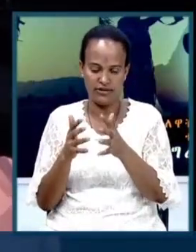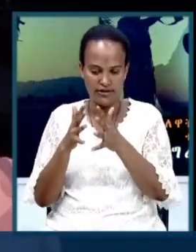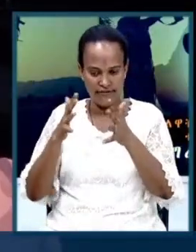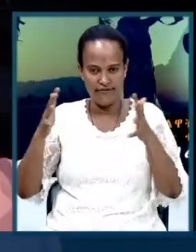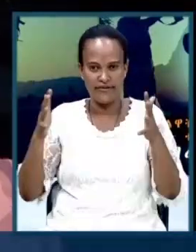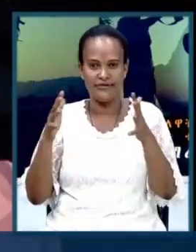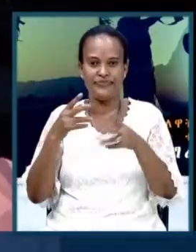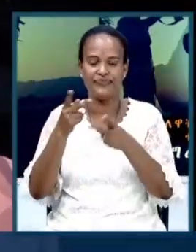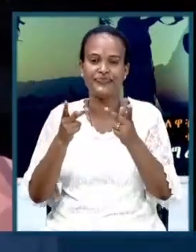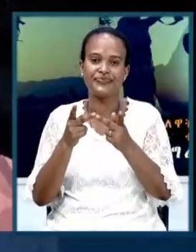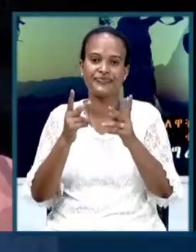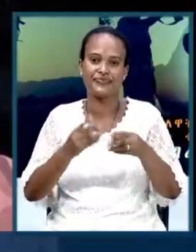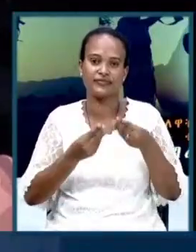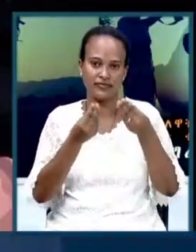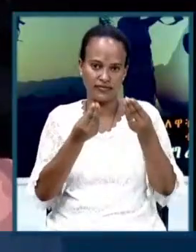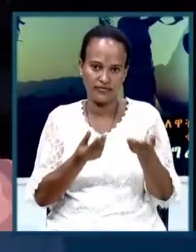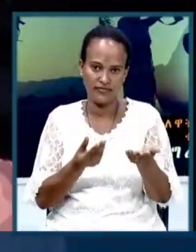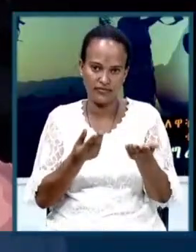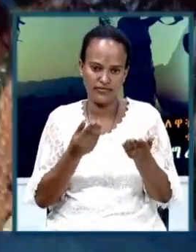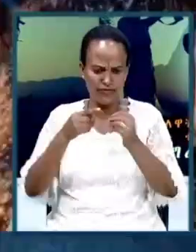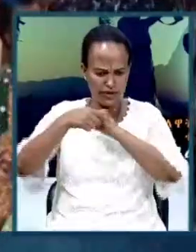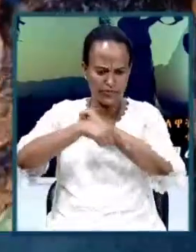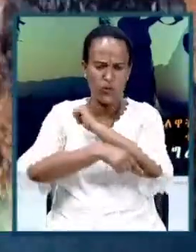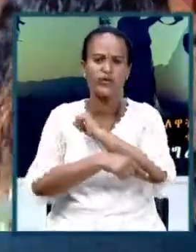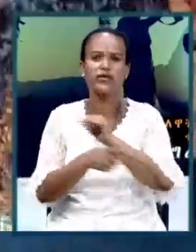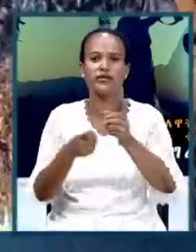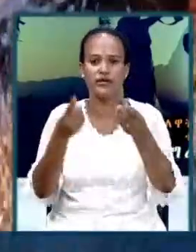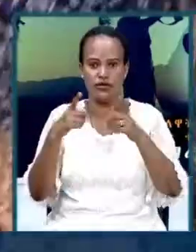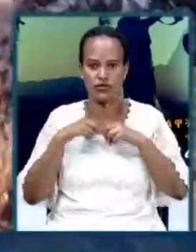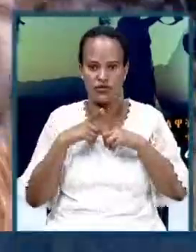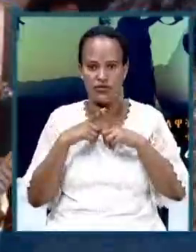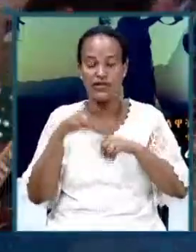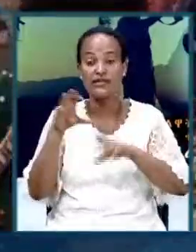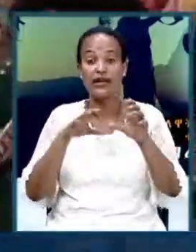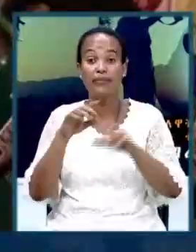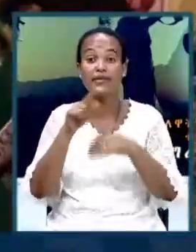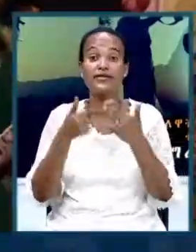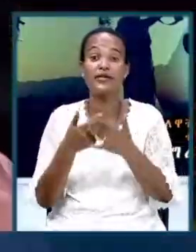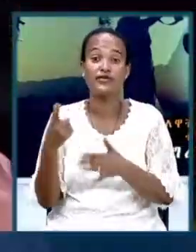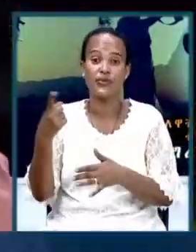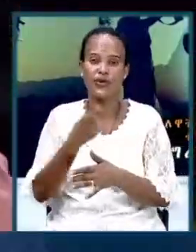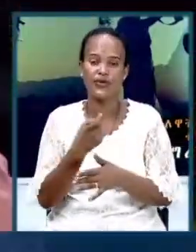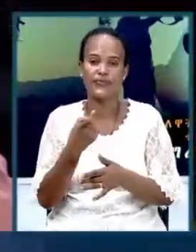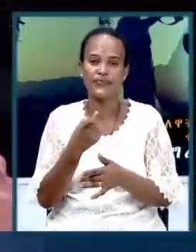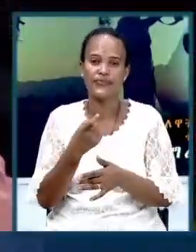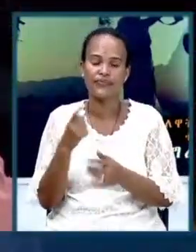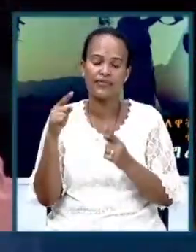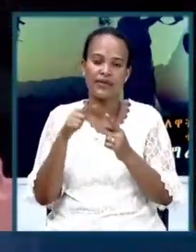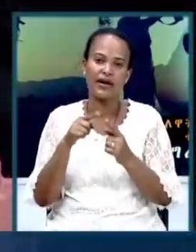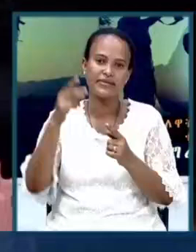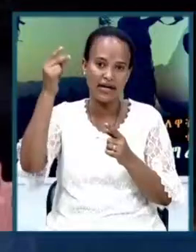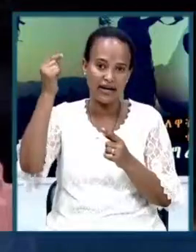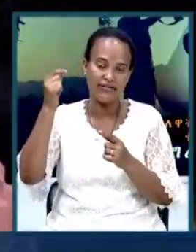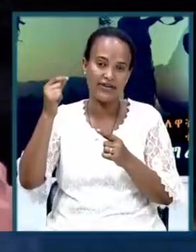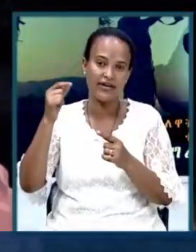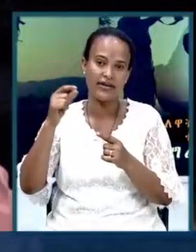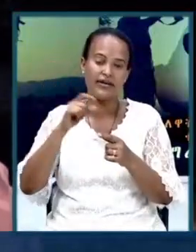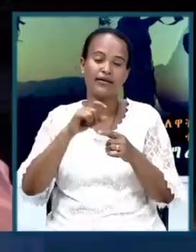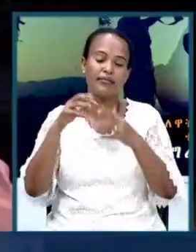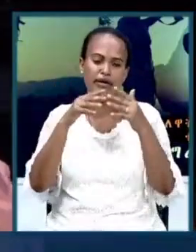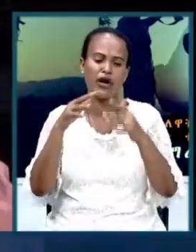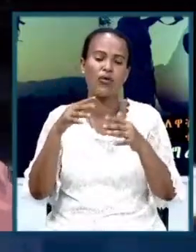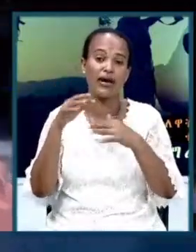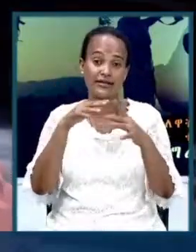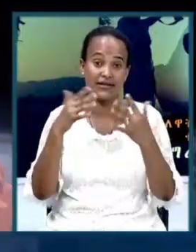ሰፊሕ ቦታ ክህልዎ ዕምቆት ክህልዎ ዝገብር ስለ ዝኾነ ካብ ዝሓለፈ ብረታዊ ቓልስን ካብዚ